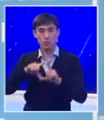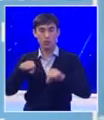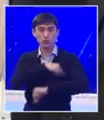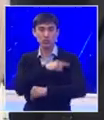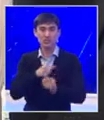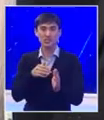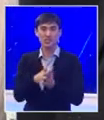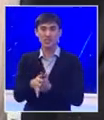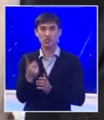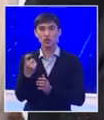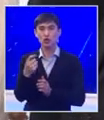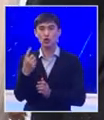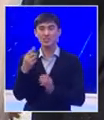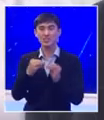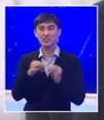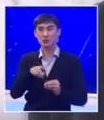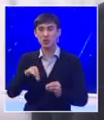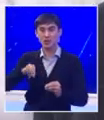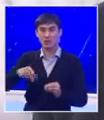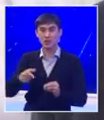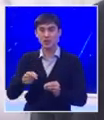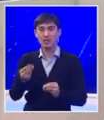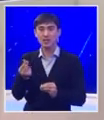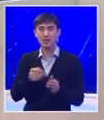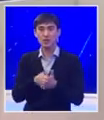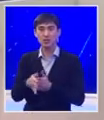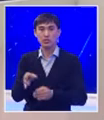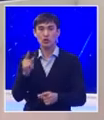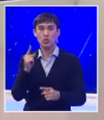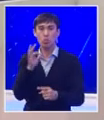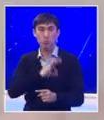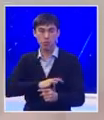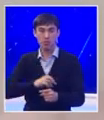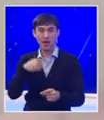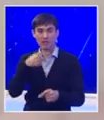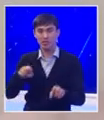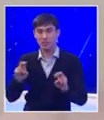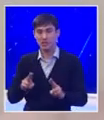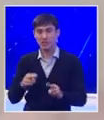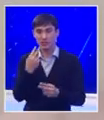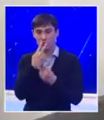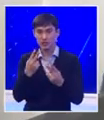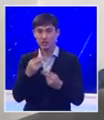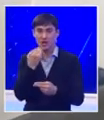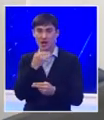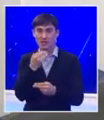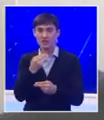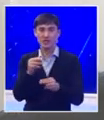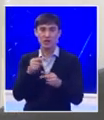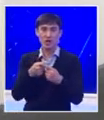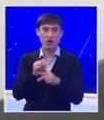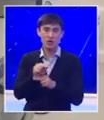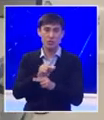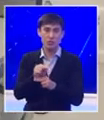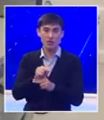затрачено свыше 110 миллионов тенге деньги потрачены с пользой резюмирует специалисты тому свидетельство качественный ремонт никогда